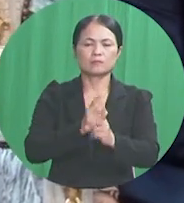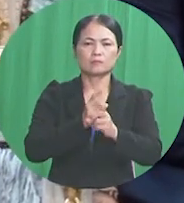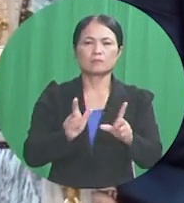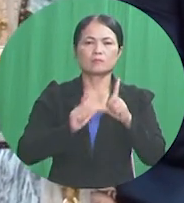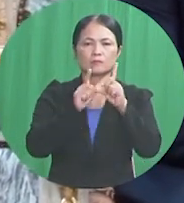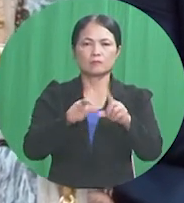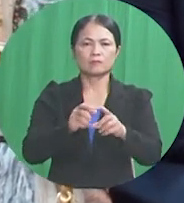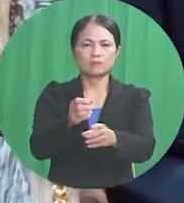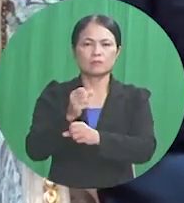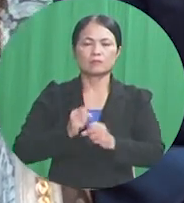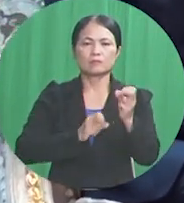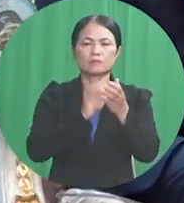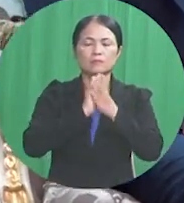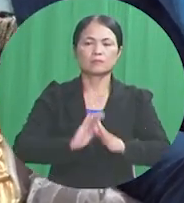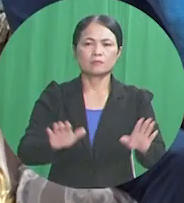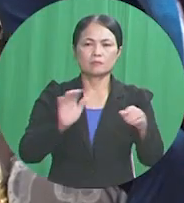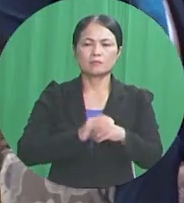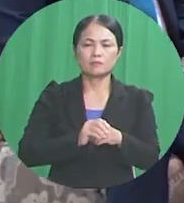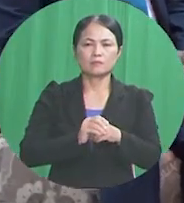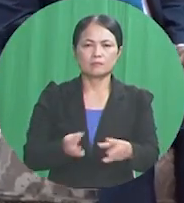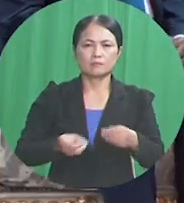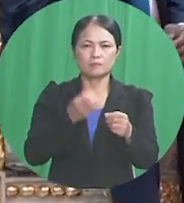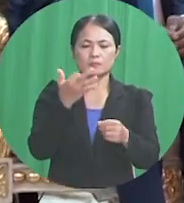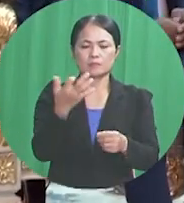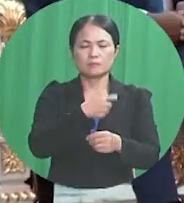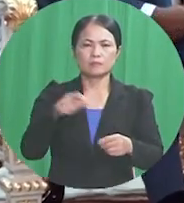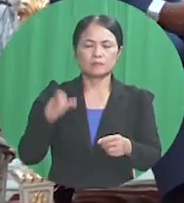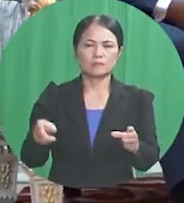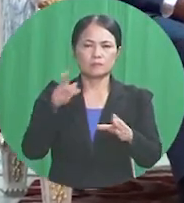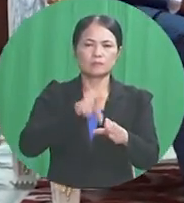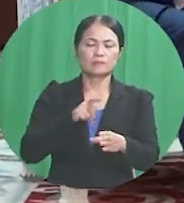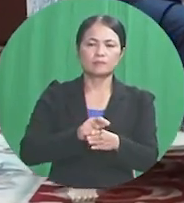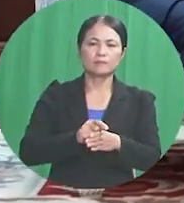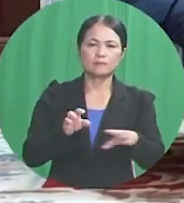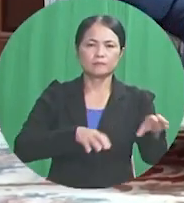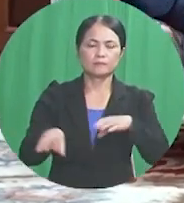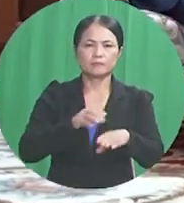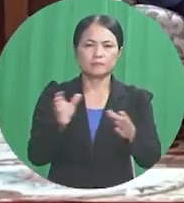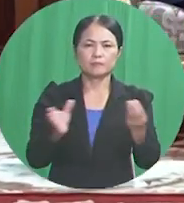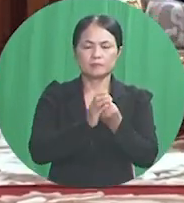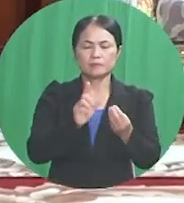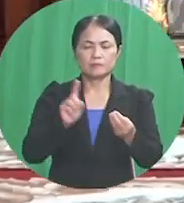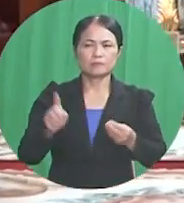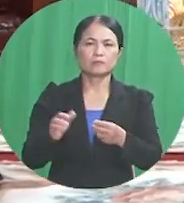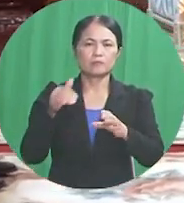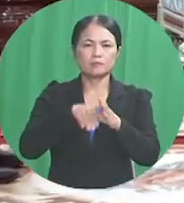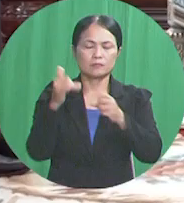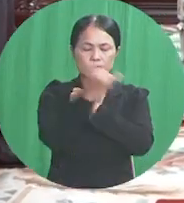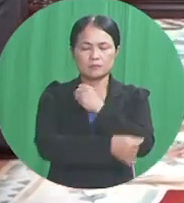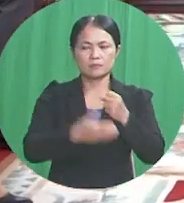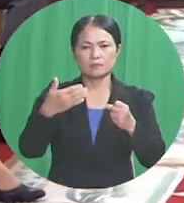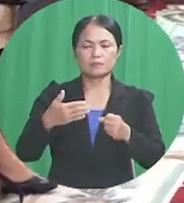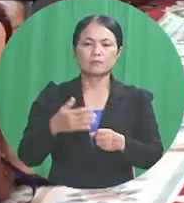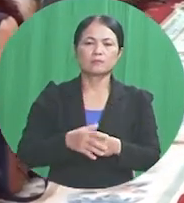รจุกองกำลังไทยรัศดรสันติพิบเจียงประมัยปอนเนี่ยโจรวมขนมไปสกกรรมจำนวนดับมวยขนมประเทศจำนวนประบุ